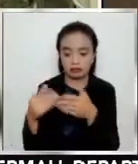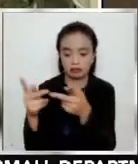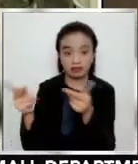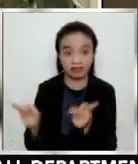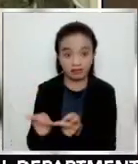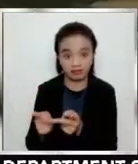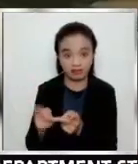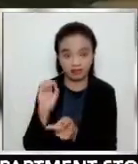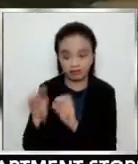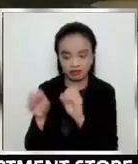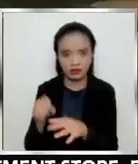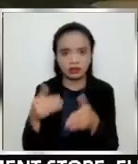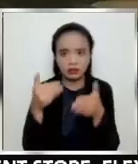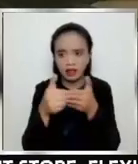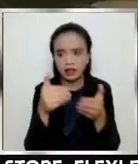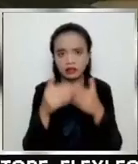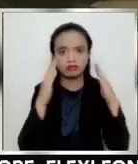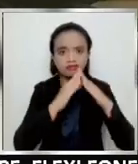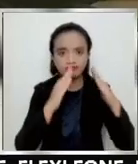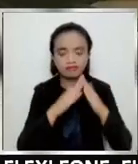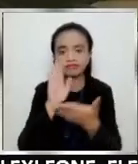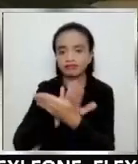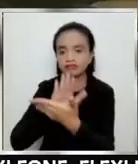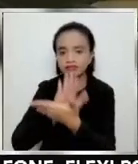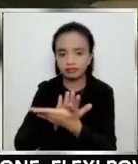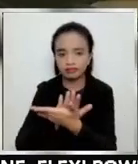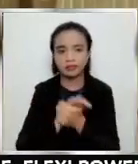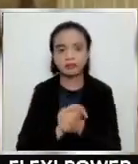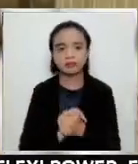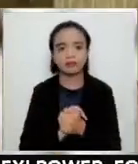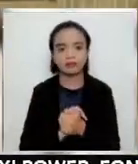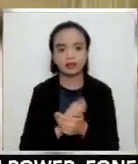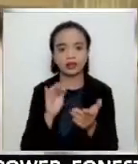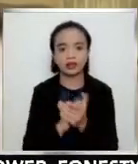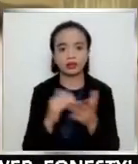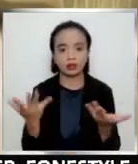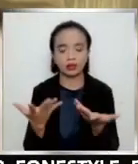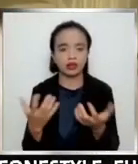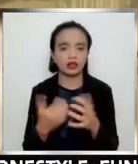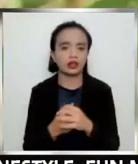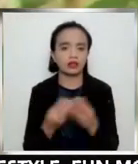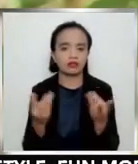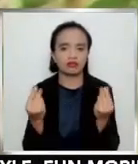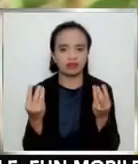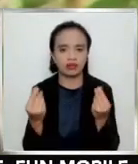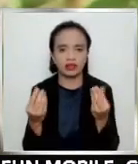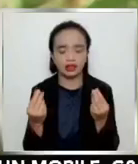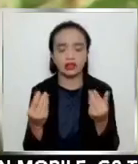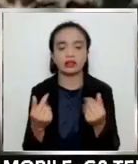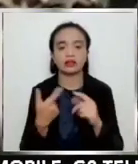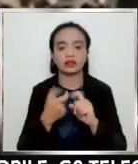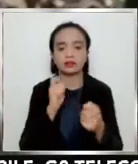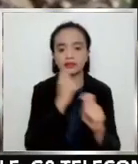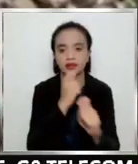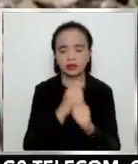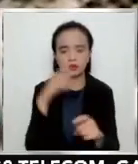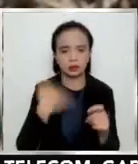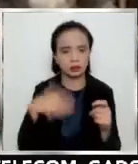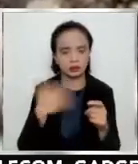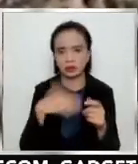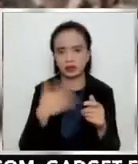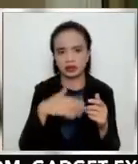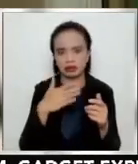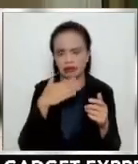na dikit-dikit. Dito kasi lumilipad yung alikabok, yung mga buhangin, dala ng mga truck nila ng mga basura. Grabe yung amoy kasi halos amoy